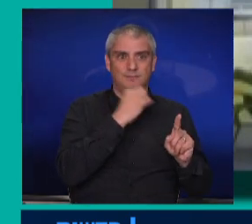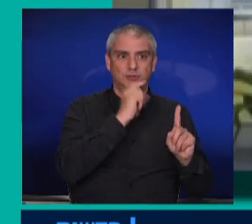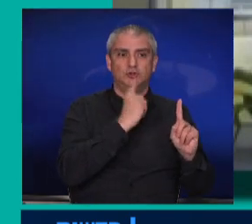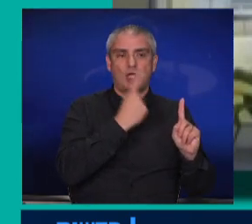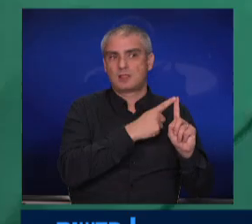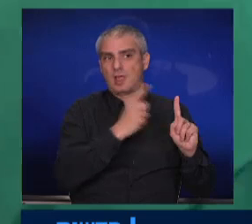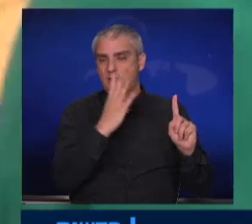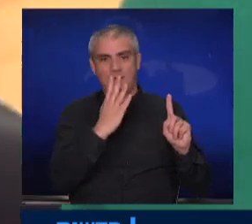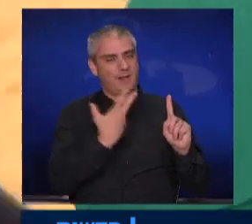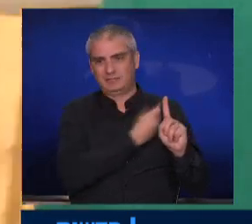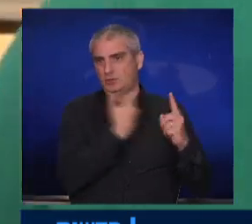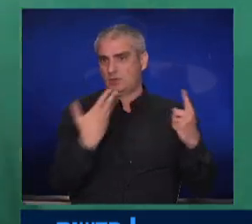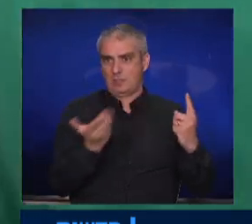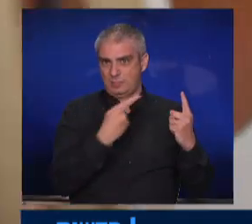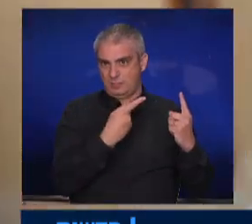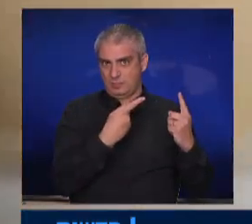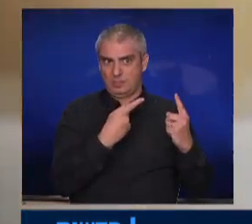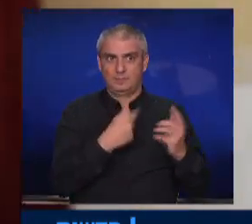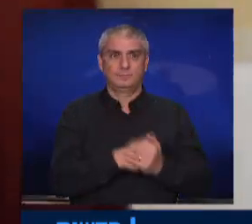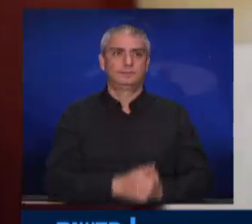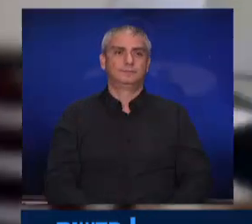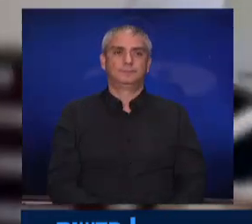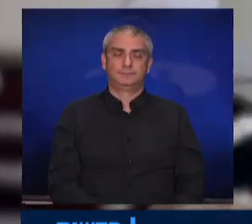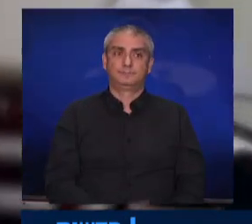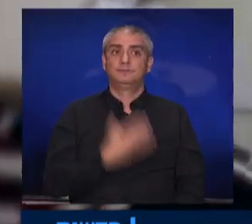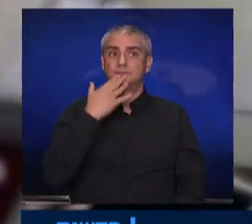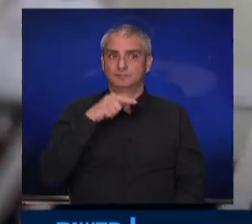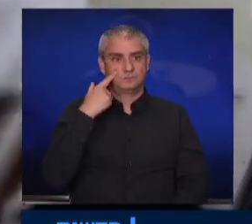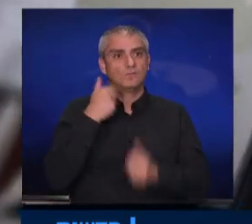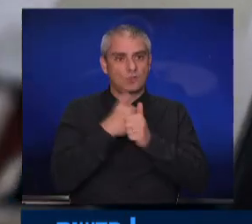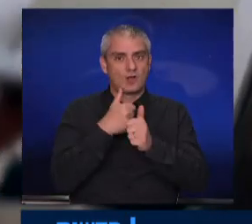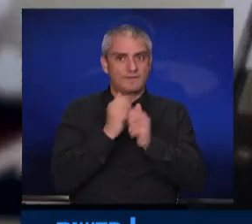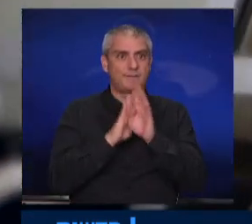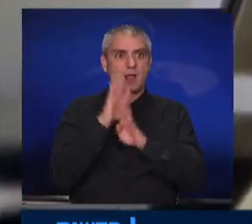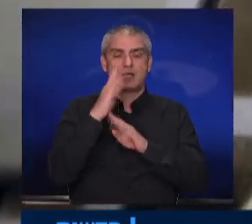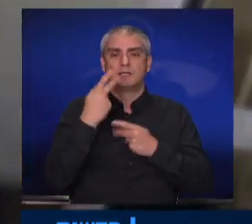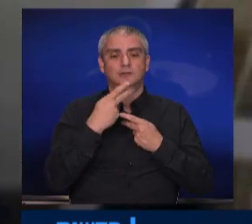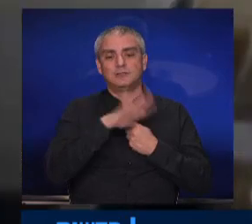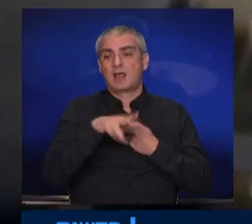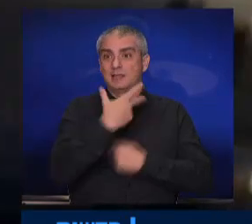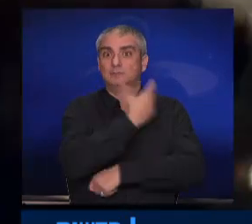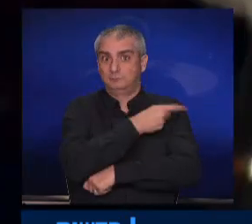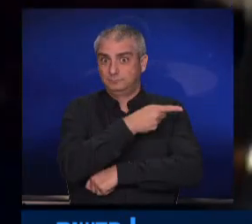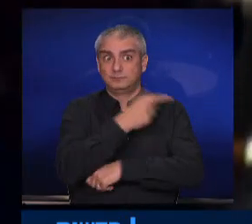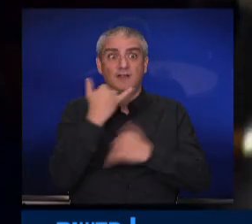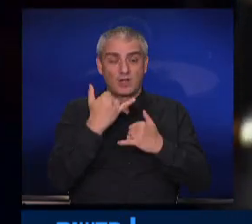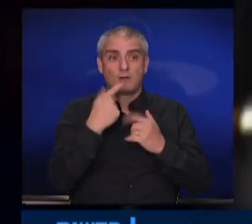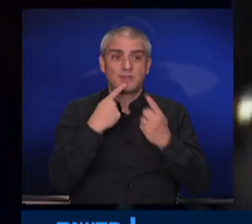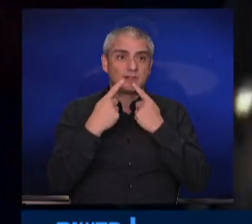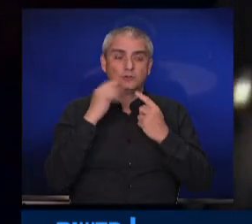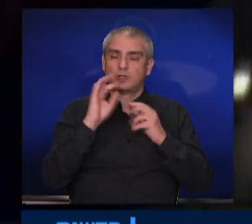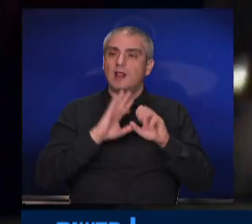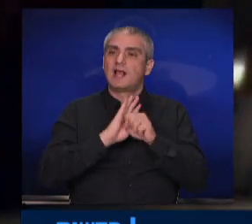unvaccinated 1 and 2 and 3 and 4 year olds. גם בישראל עוקבים אחרי העלייה באשפוז ילדים, והיום, במהלך דיון של